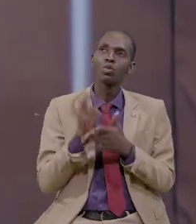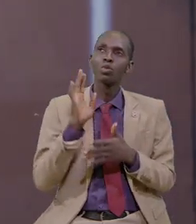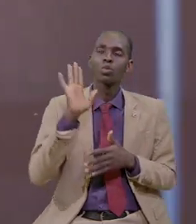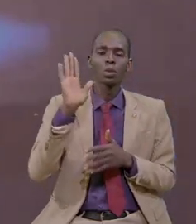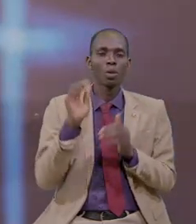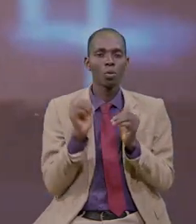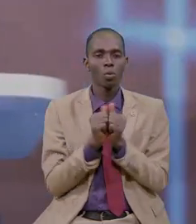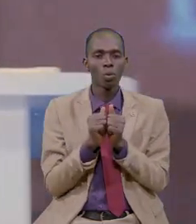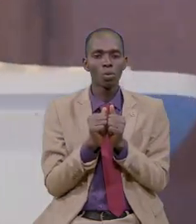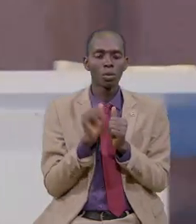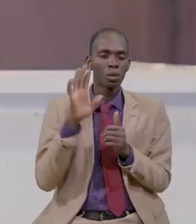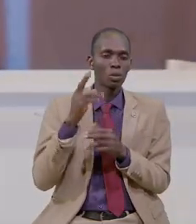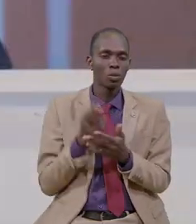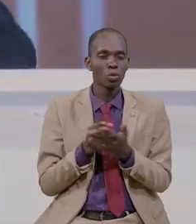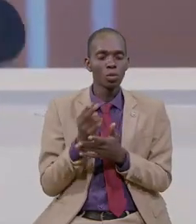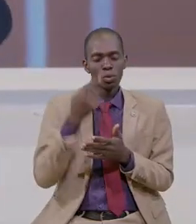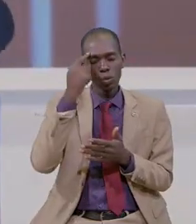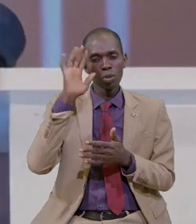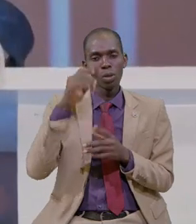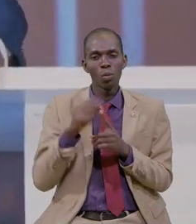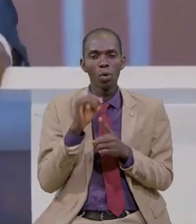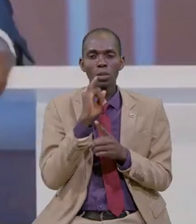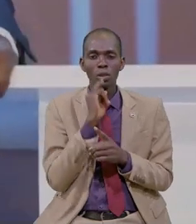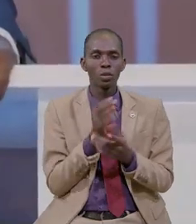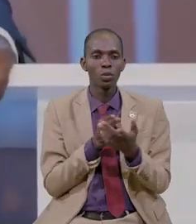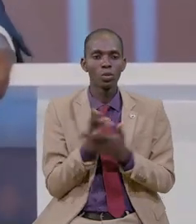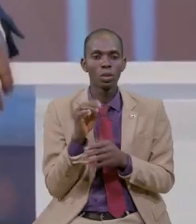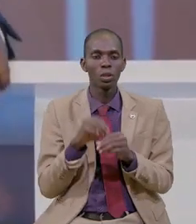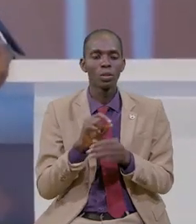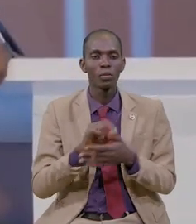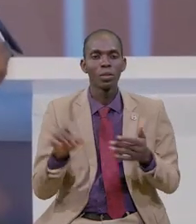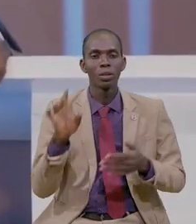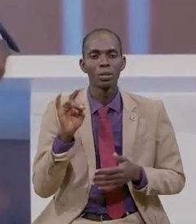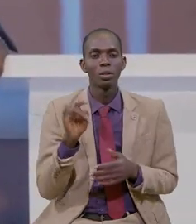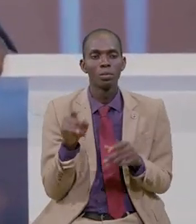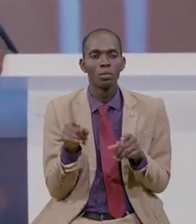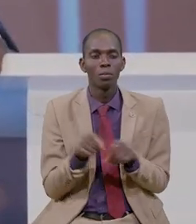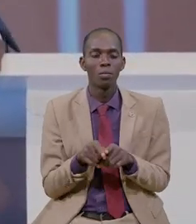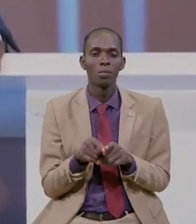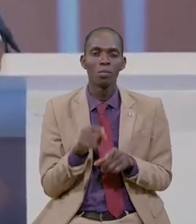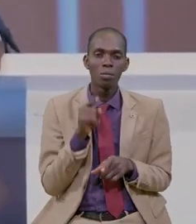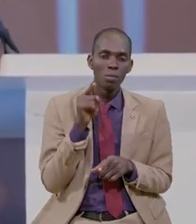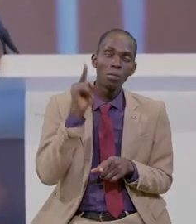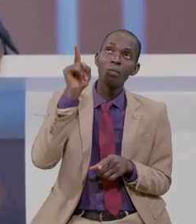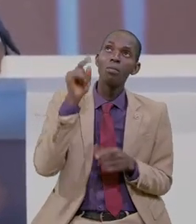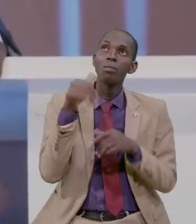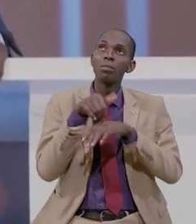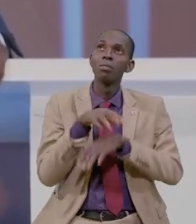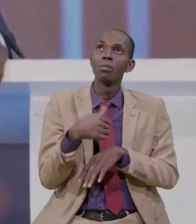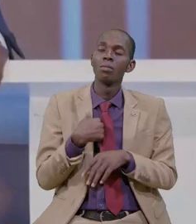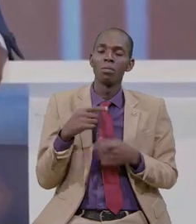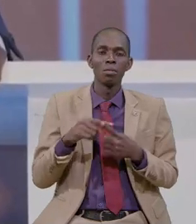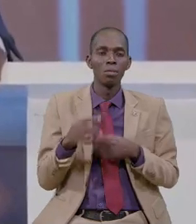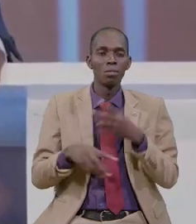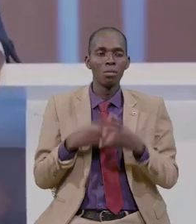ta parole est la vérité. C'était après ça, maintenant, verset 18, il dit, comme tu m'as envoyé dans le monde,